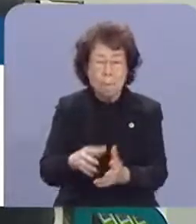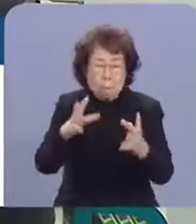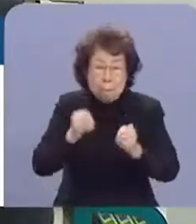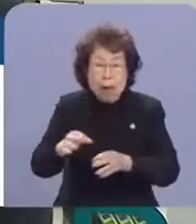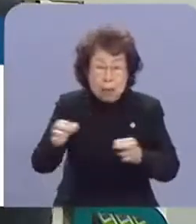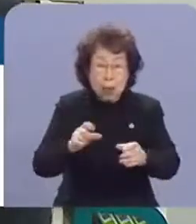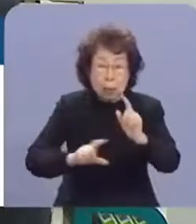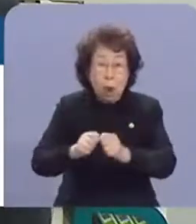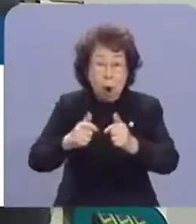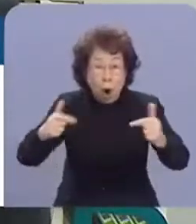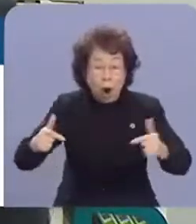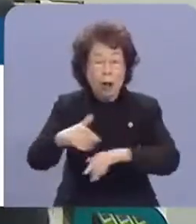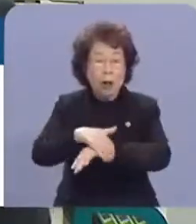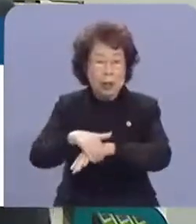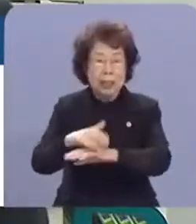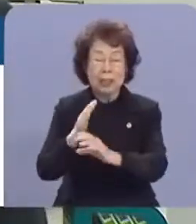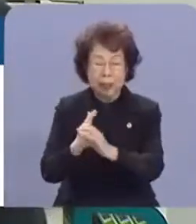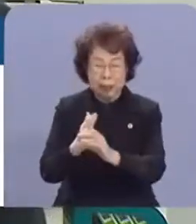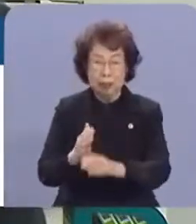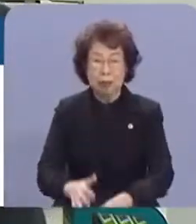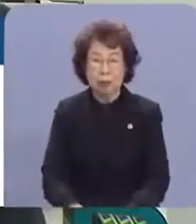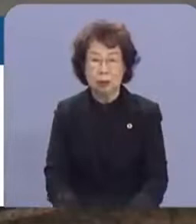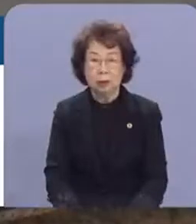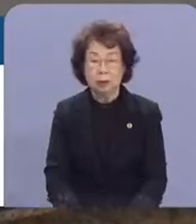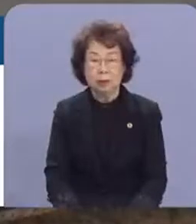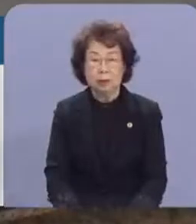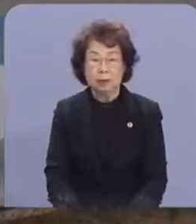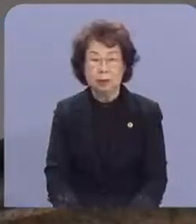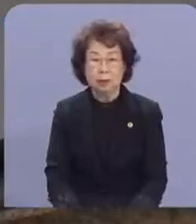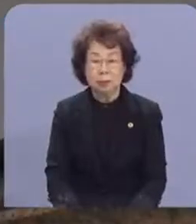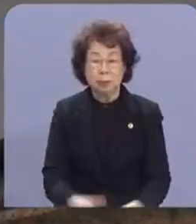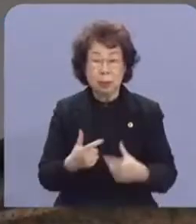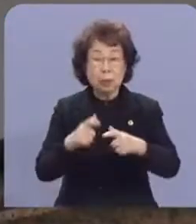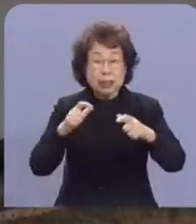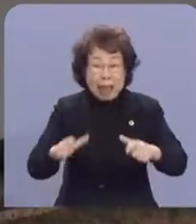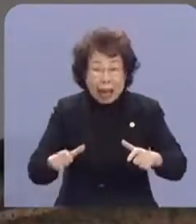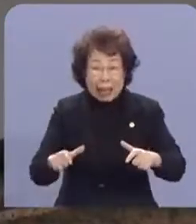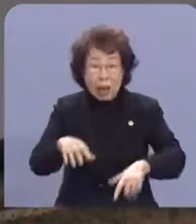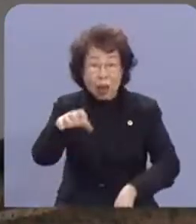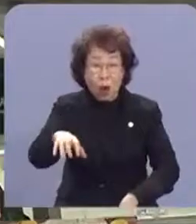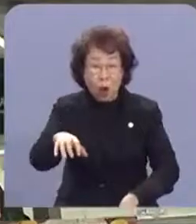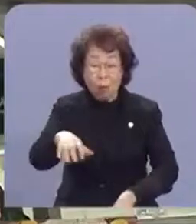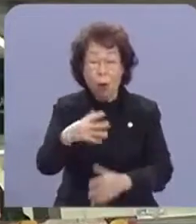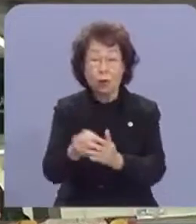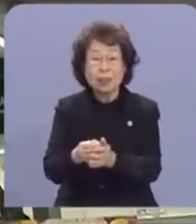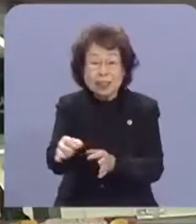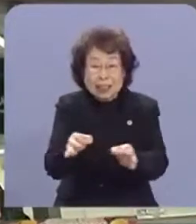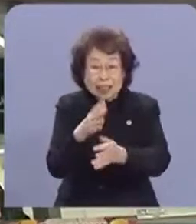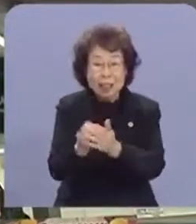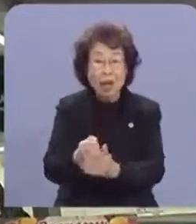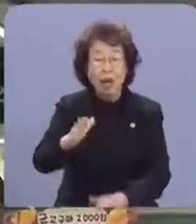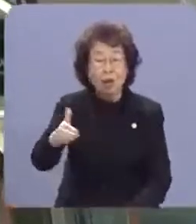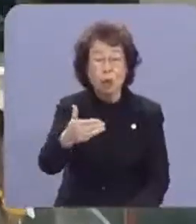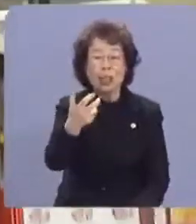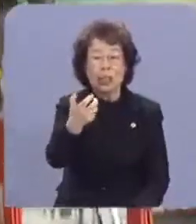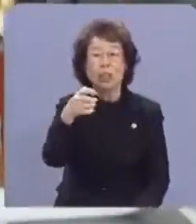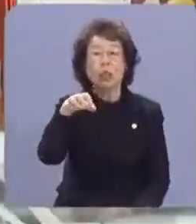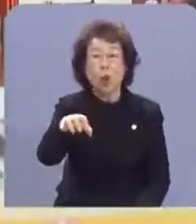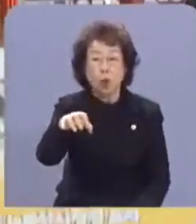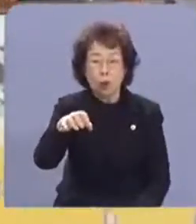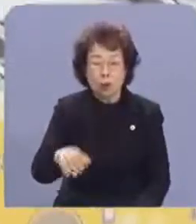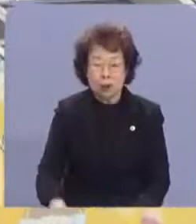많은 점포를 하려고 뭐 지금은 있습니다 부산에 있는 GS25 편의점은 모두 970여 곳